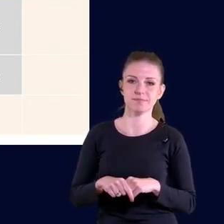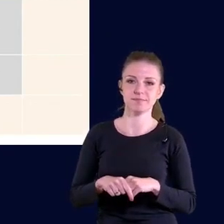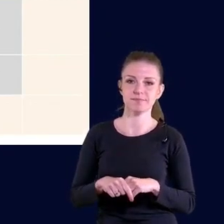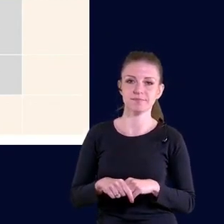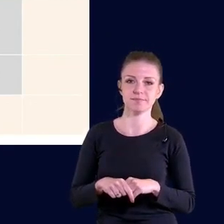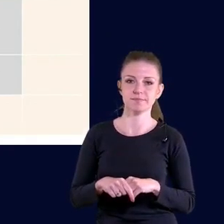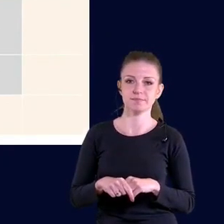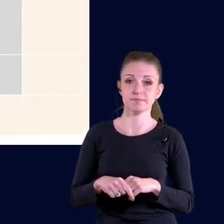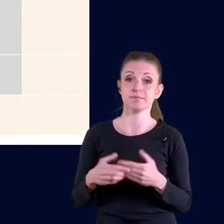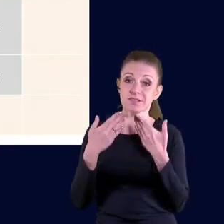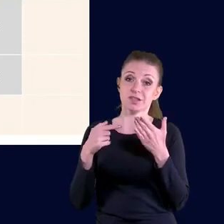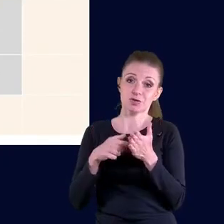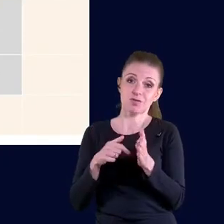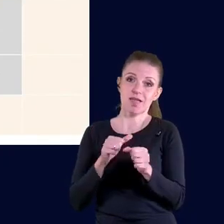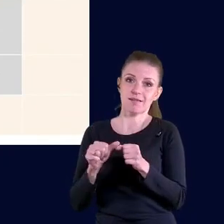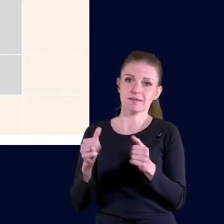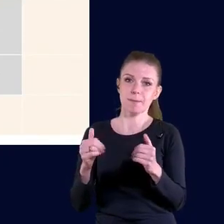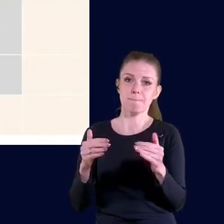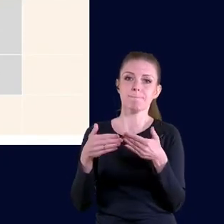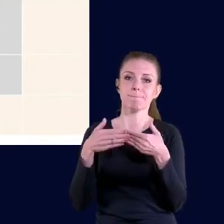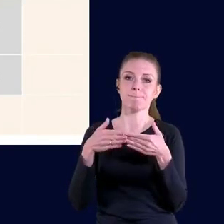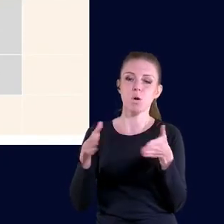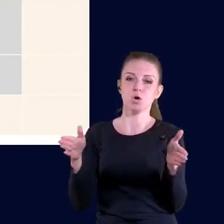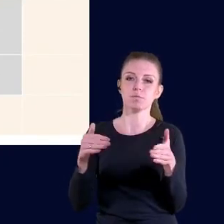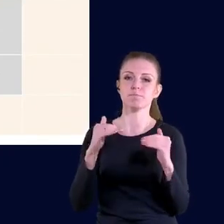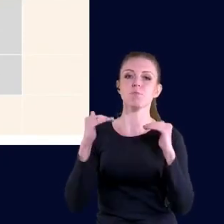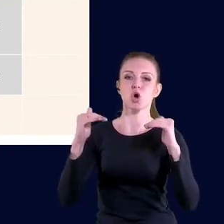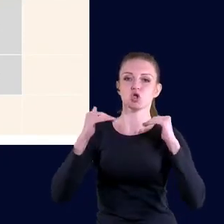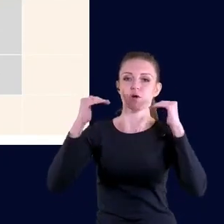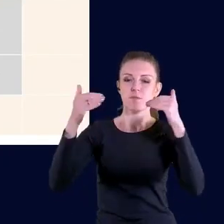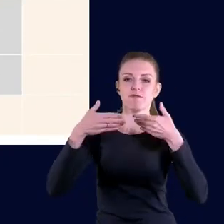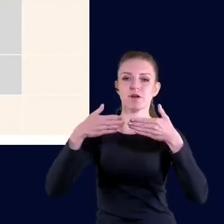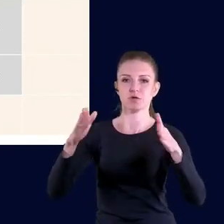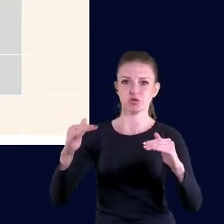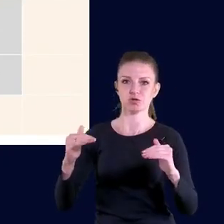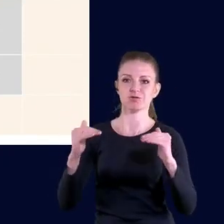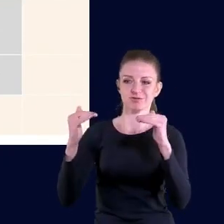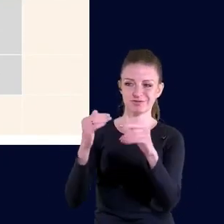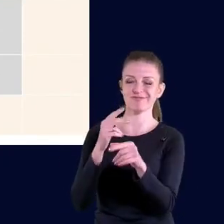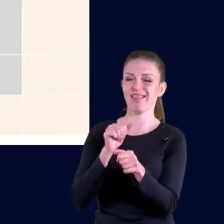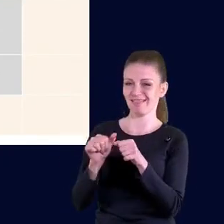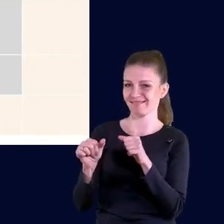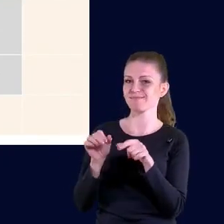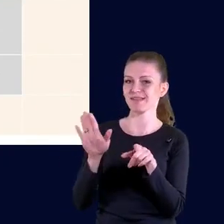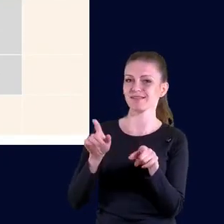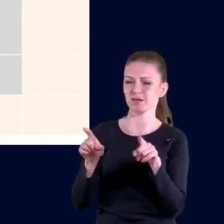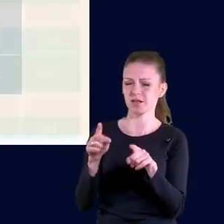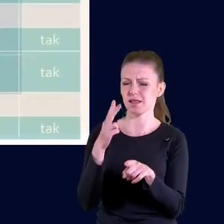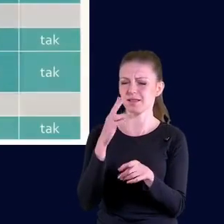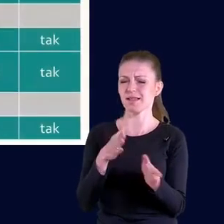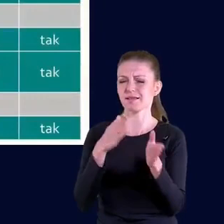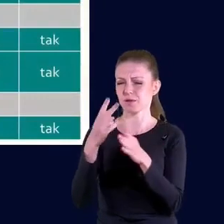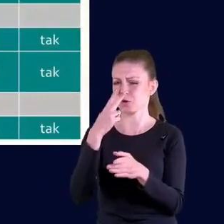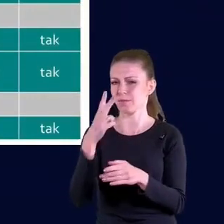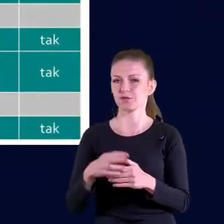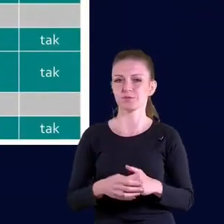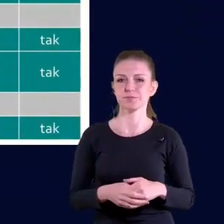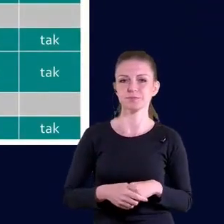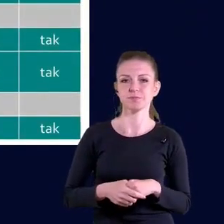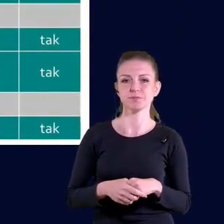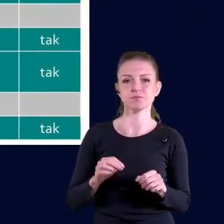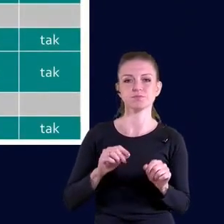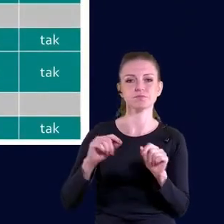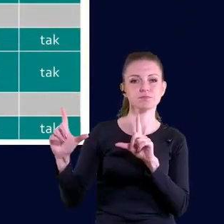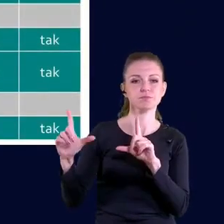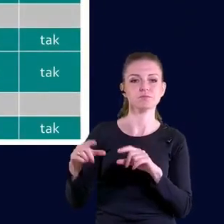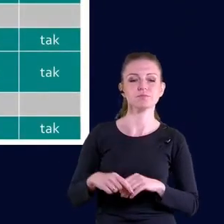poziom otwartości na tej uczelni co będzie widać na następnych slajdach Poproszę następny